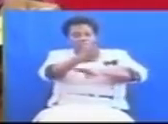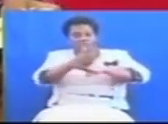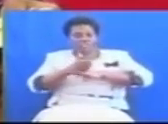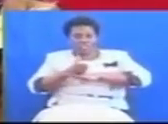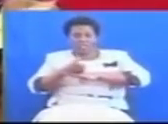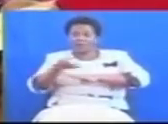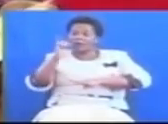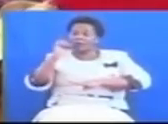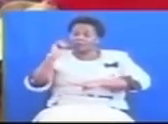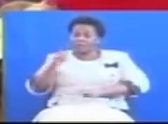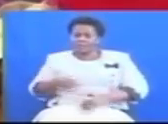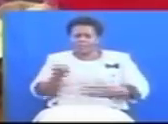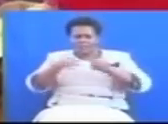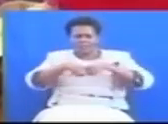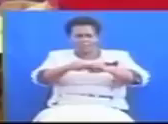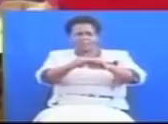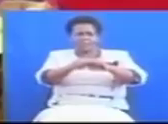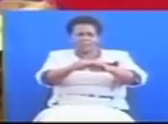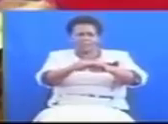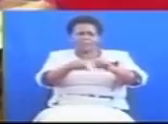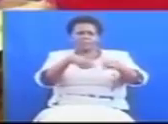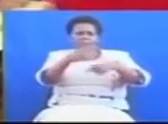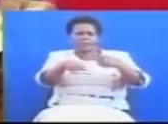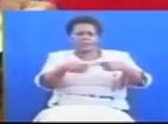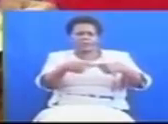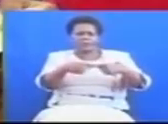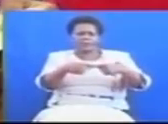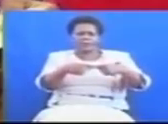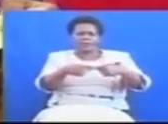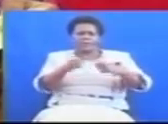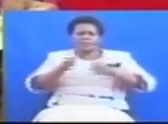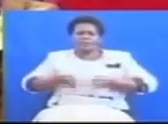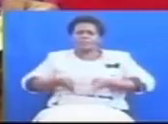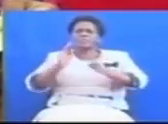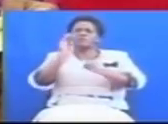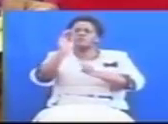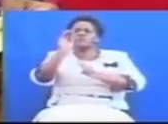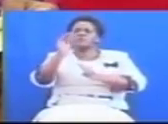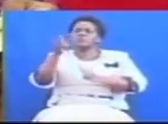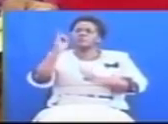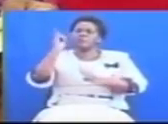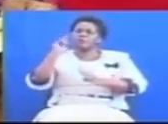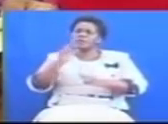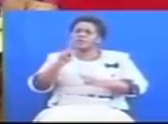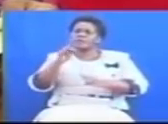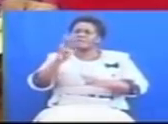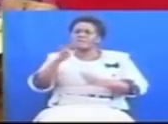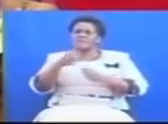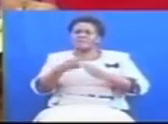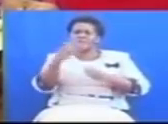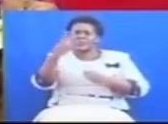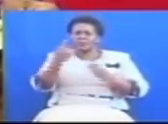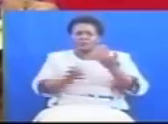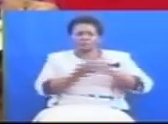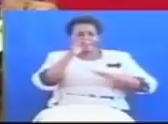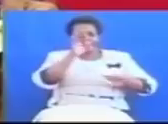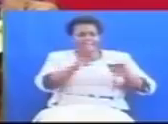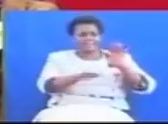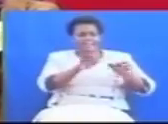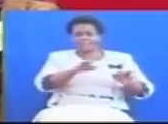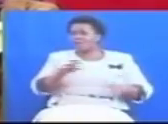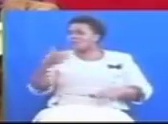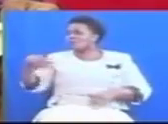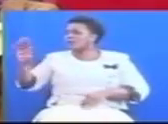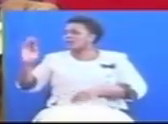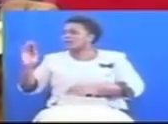TANESCO linatekeleza mradi wa ujenzi wa njia ya kusafirisha umeme wa msongo wa kilovolti 400 kutoka Singida na Namanga kupitia